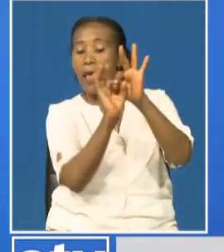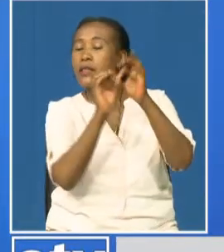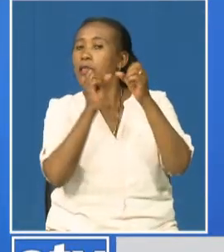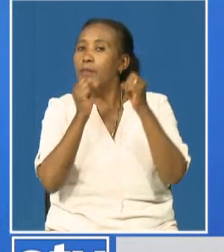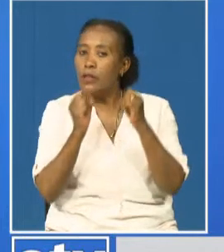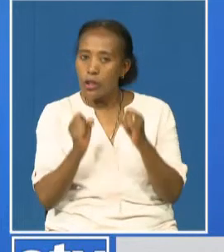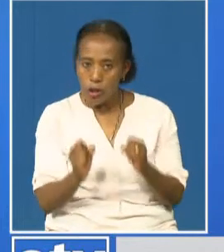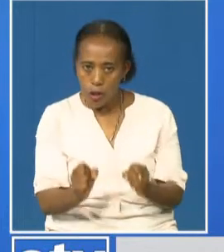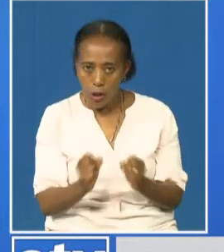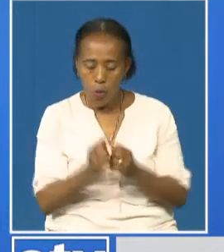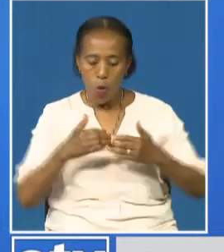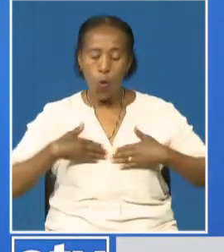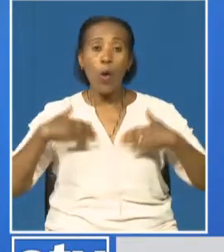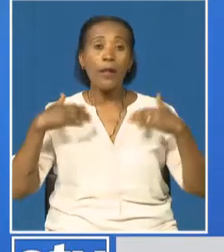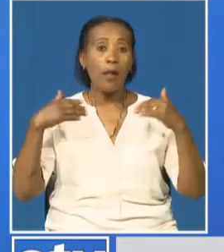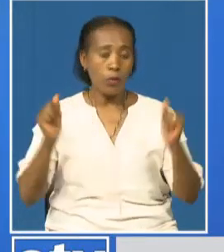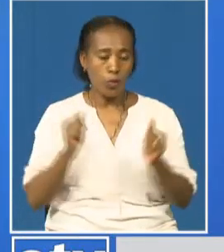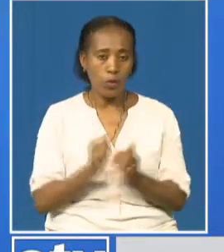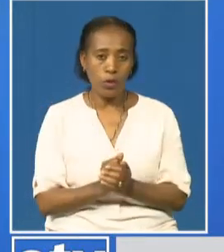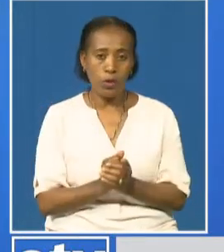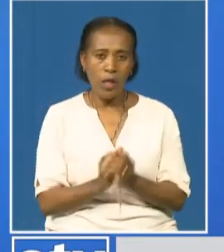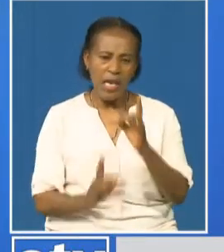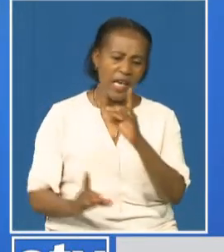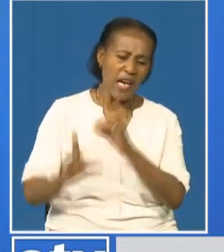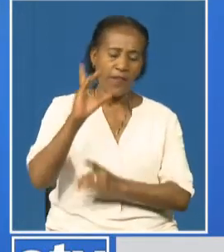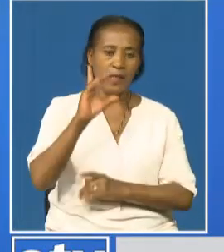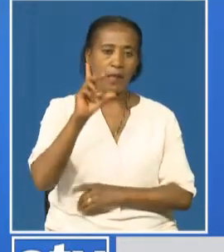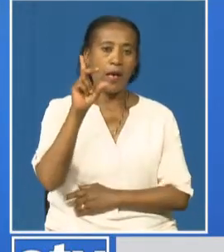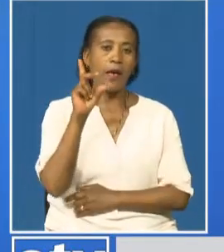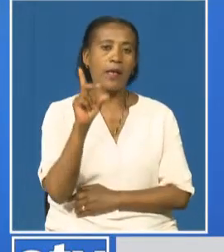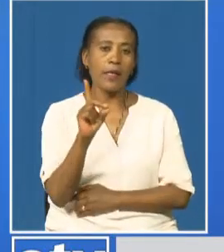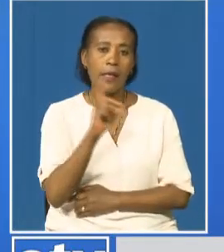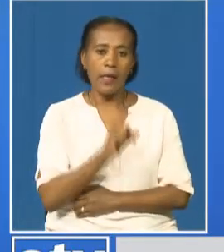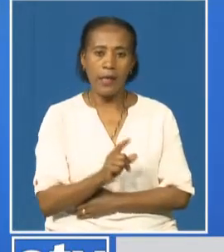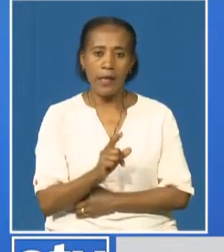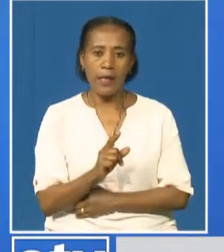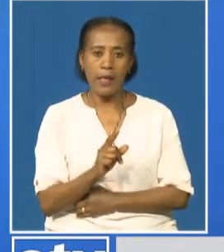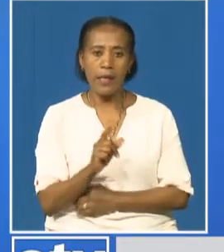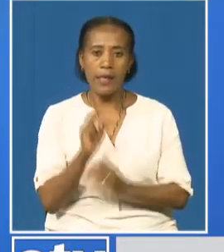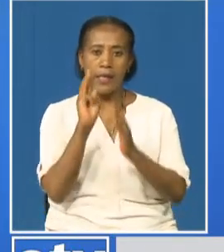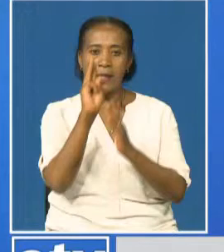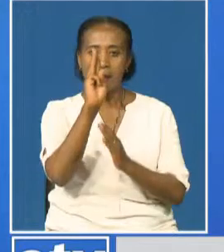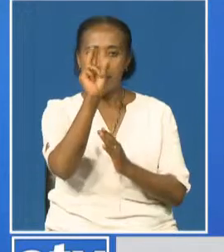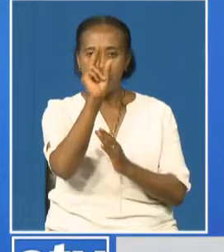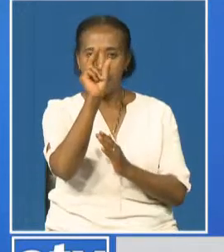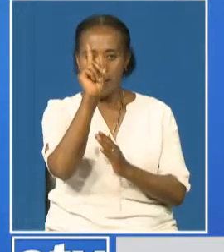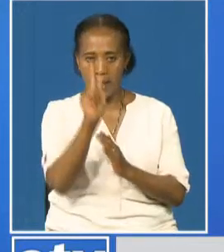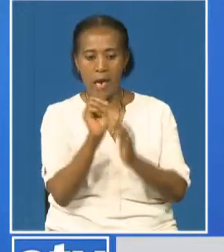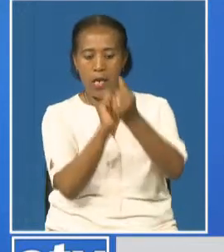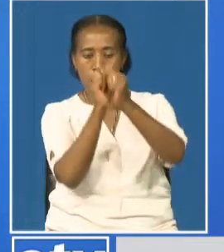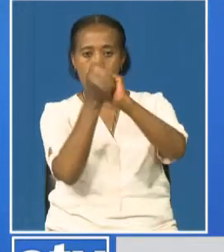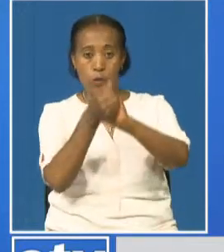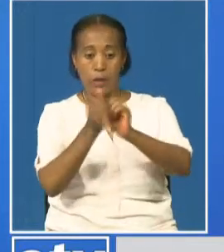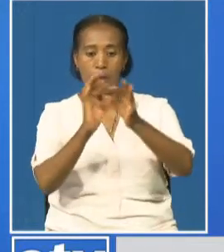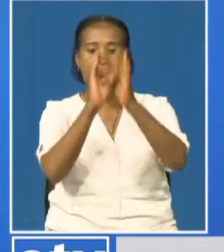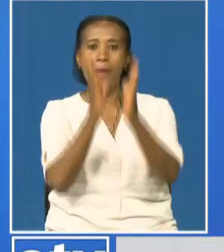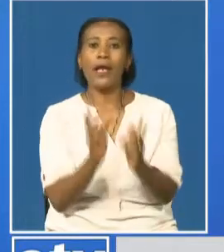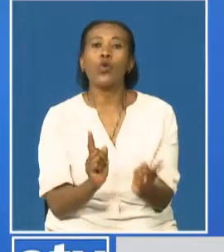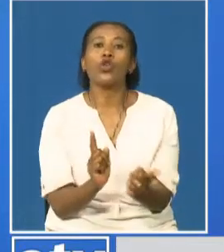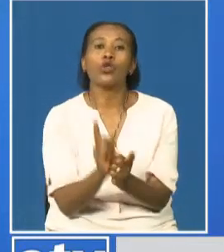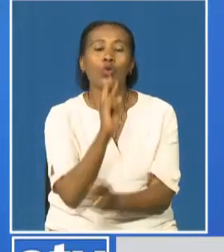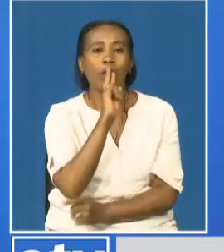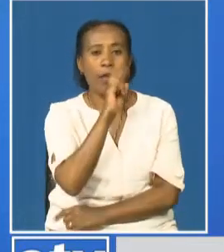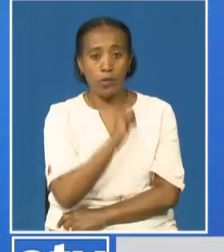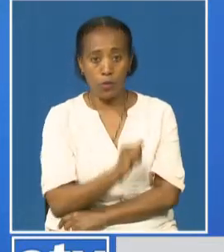ይችላል ወጣቶች ከፍተኛ የስብና ለውጥ የሚያሳዩት በማህበራዊ ግንኙነታቸው